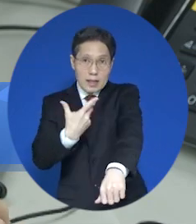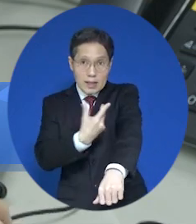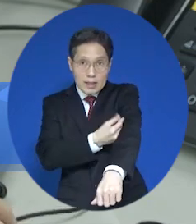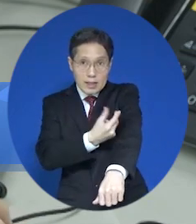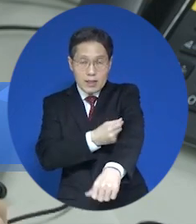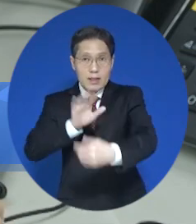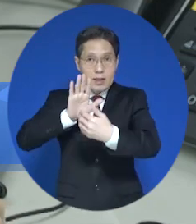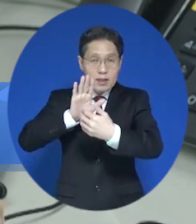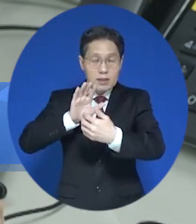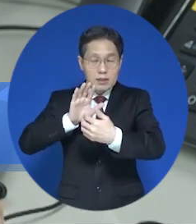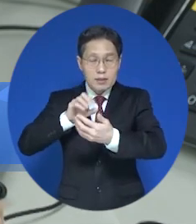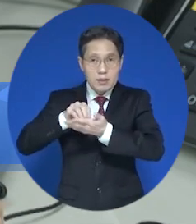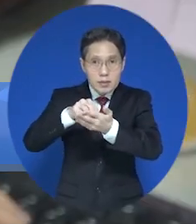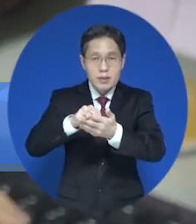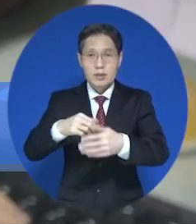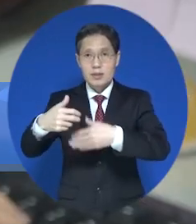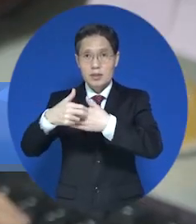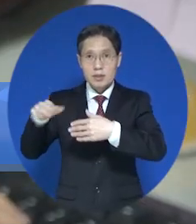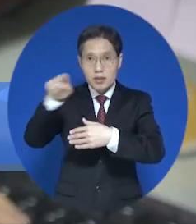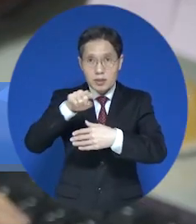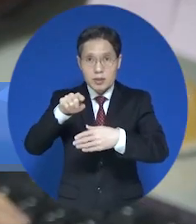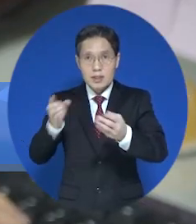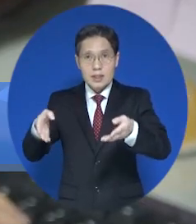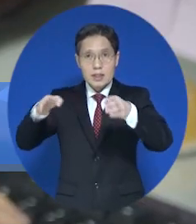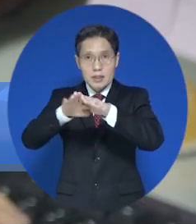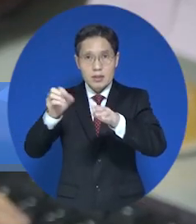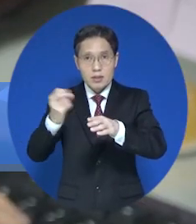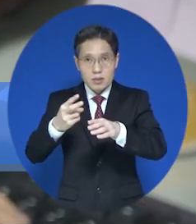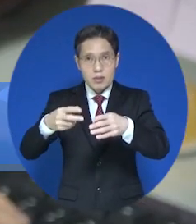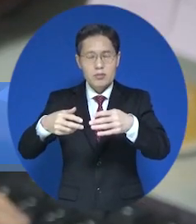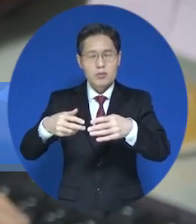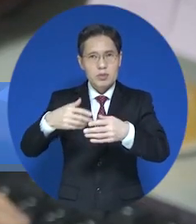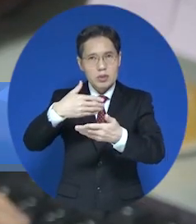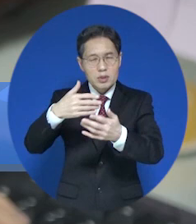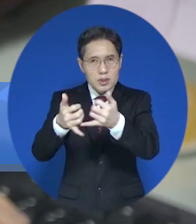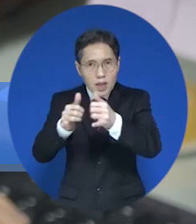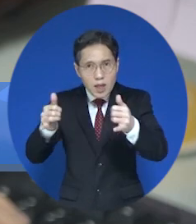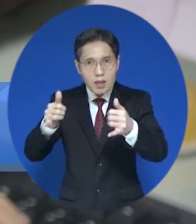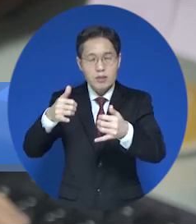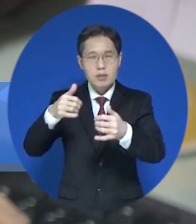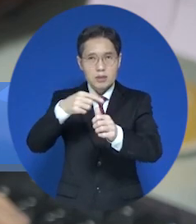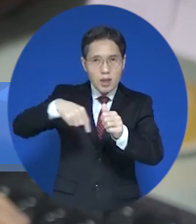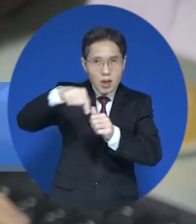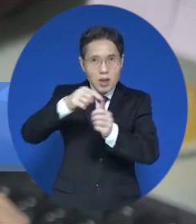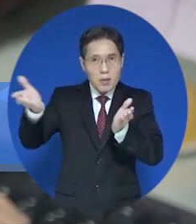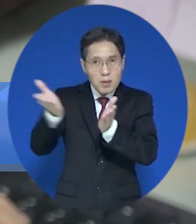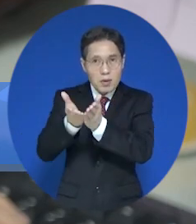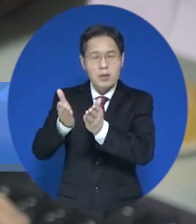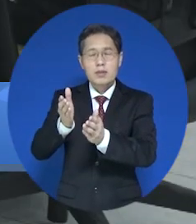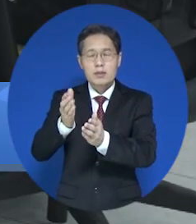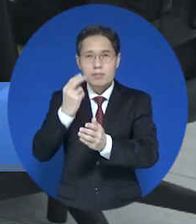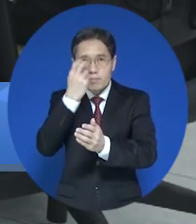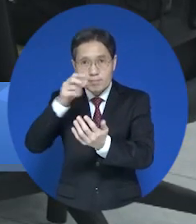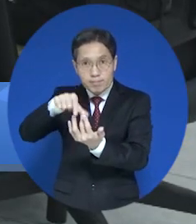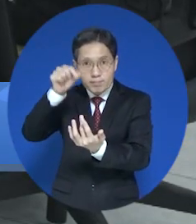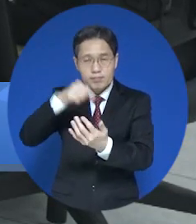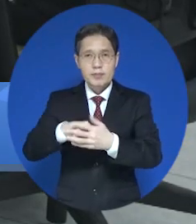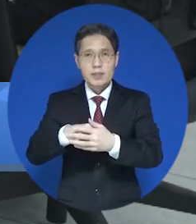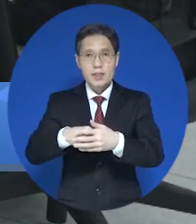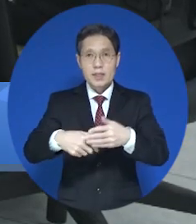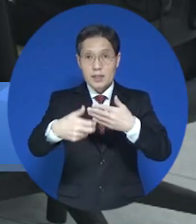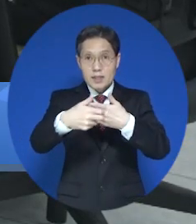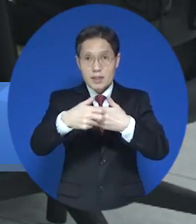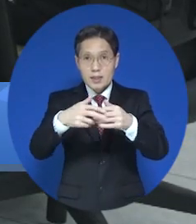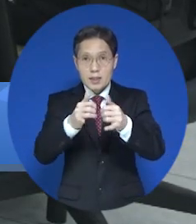참여했던 의료기관 중 시설과 장비 인력 이 적합한 곳을 선정할 계획입니다 의료 인력